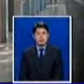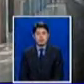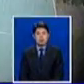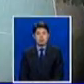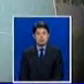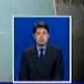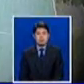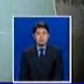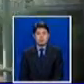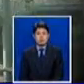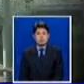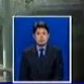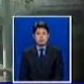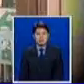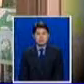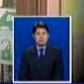ครับ